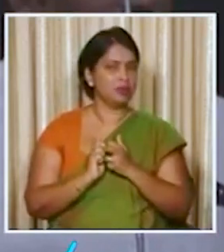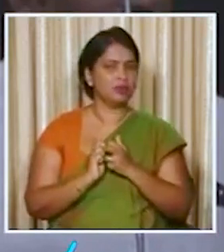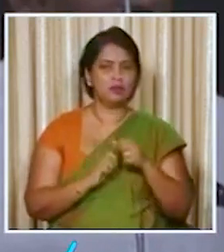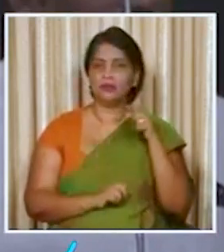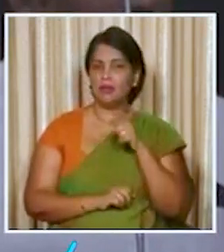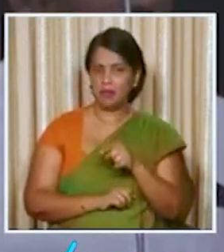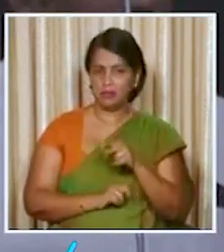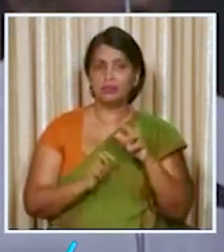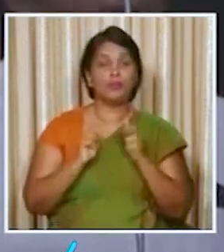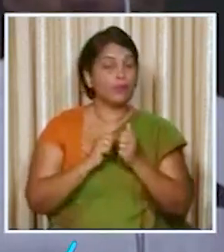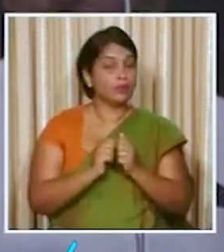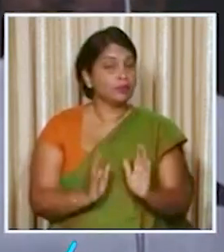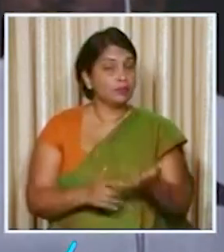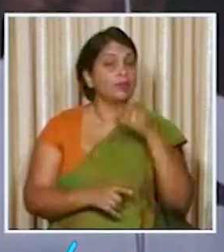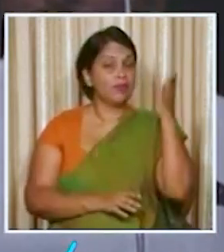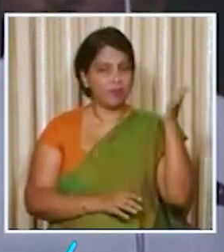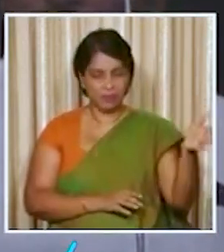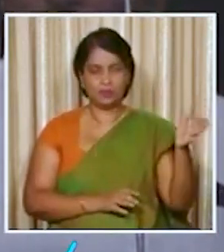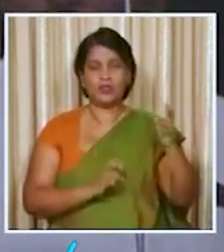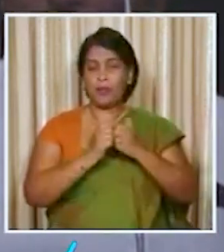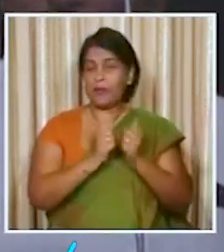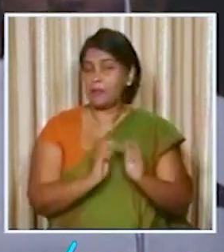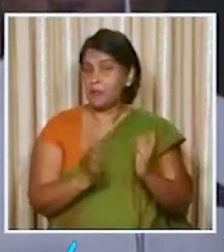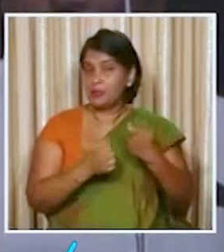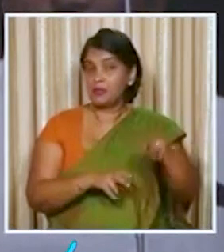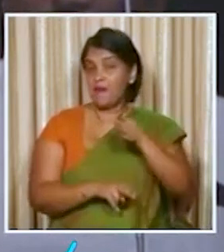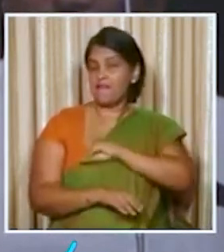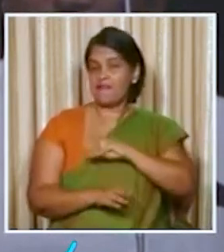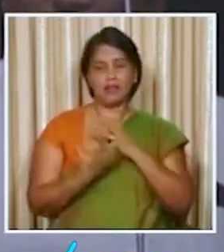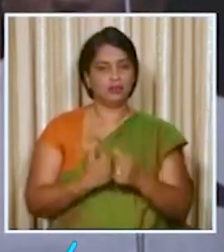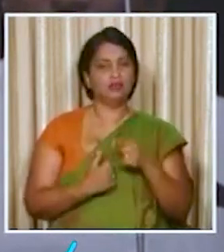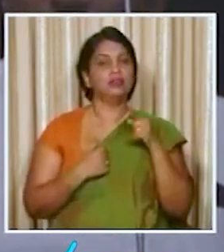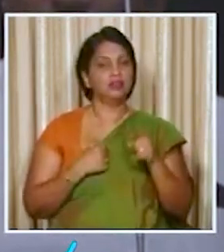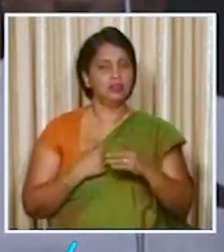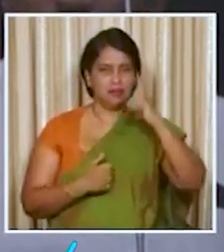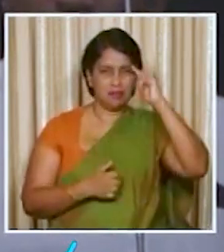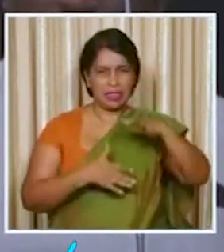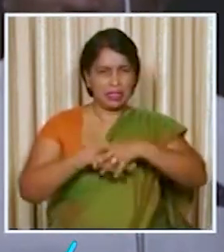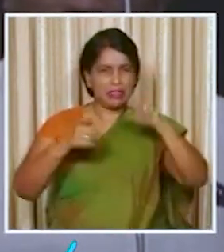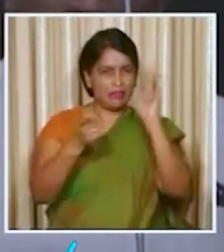ඉතින් ගැටුම ඇති කරගන්න හදන්නේ. ගැටුම ඇති කරගෙන වාසි ගන්න හදන්නේ. ඒ පටු